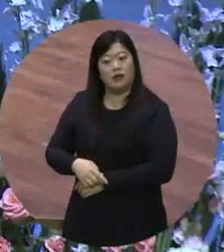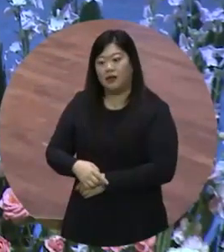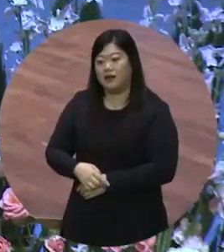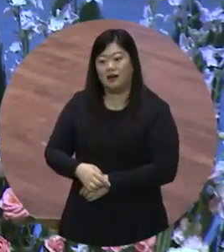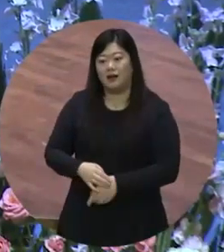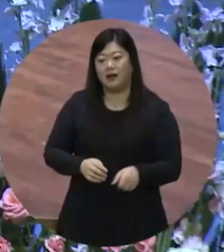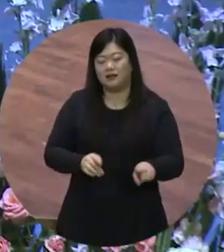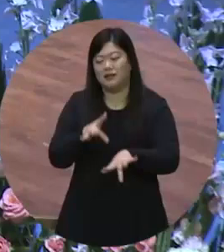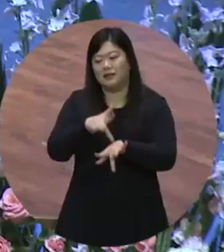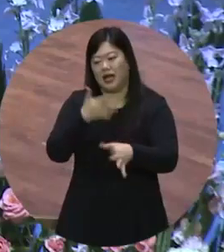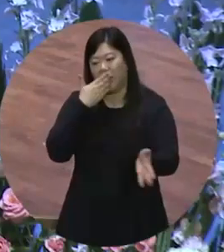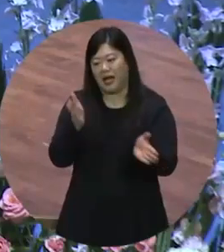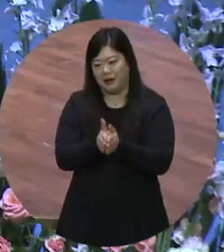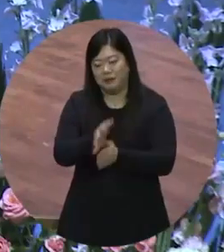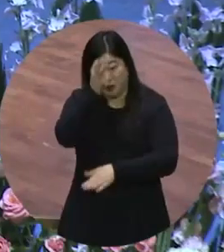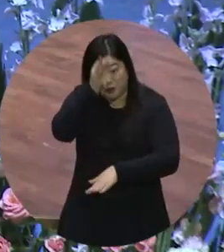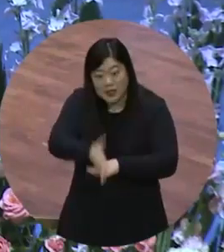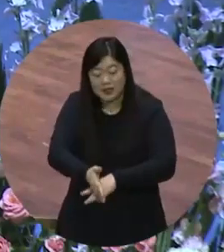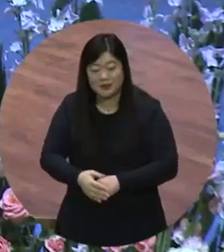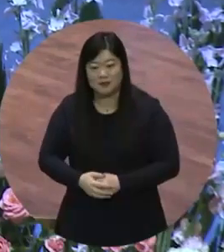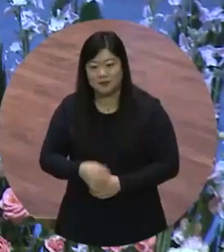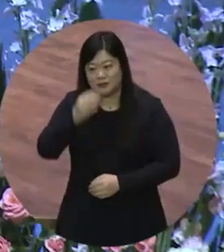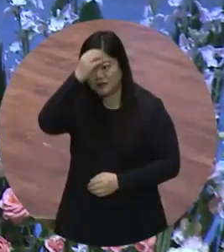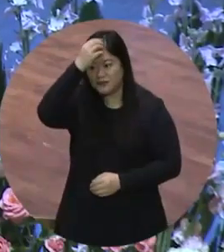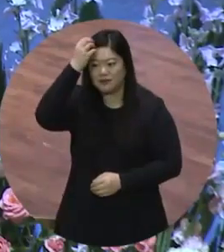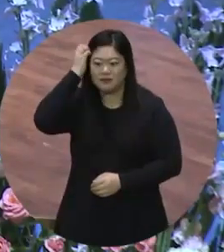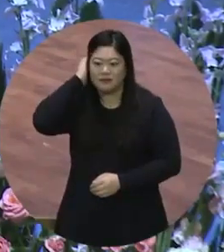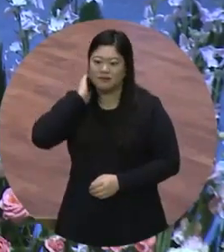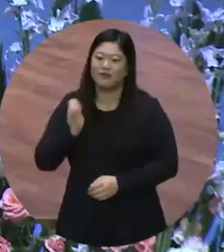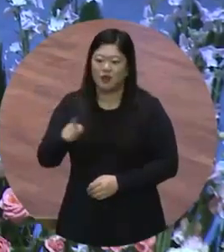아멘. 입 좀 벌려봐. 입 좀 벌려봐.